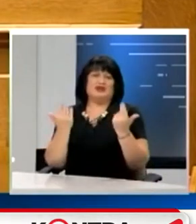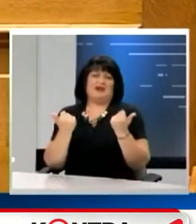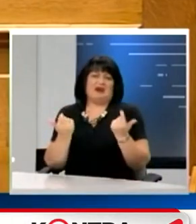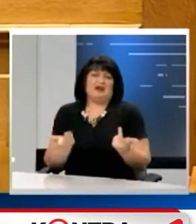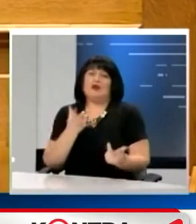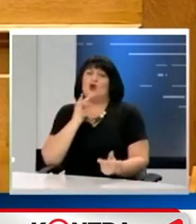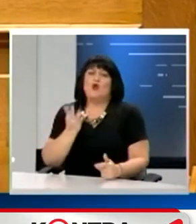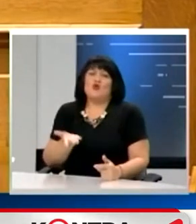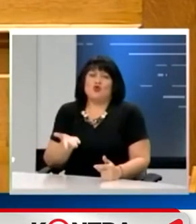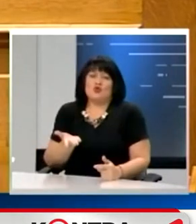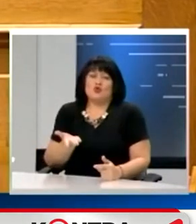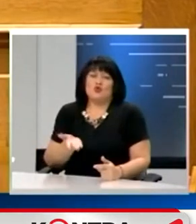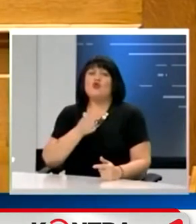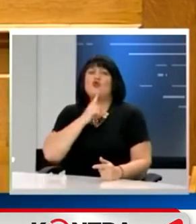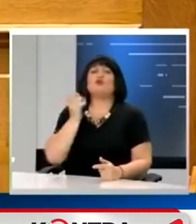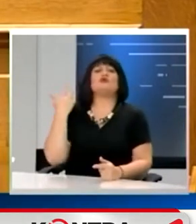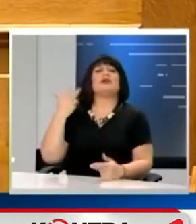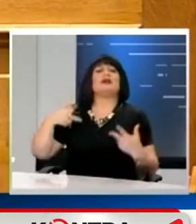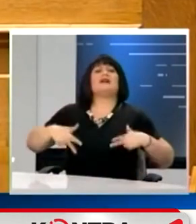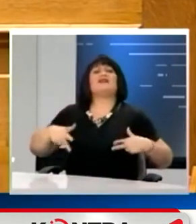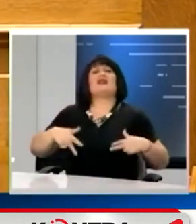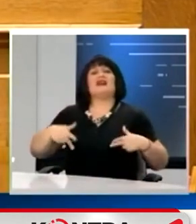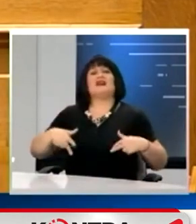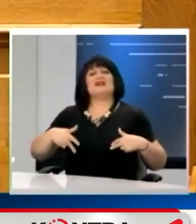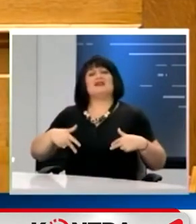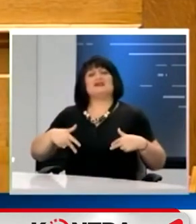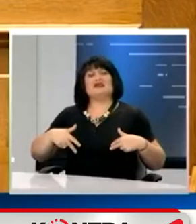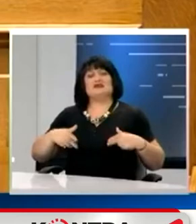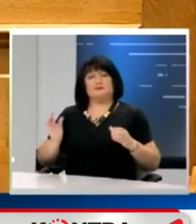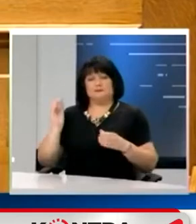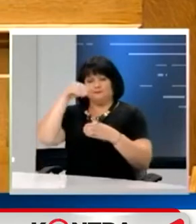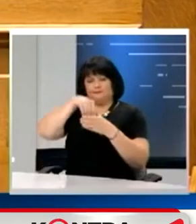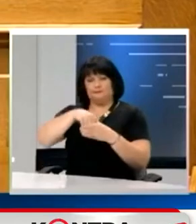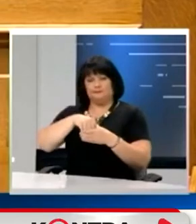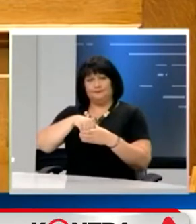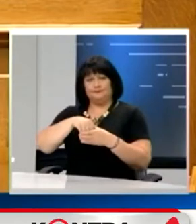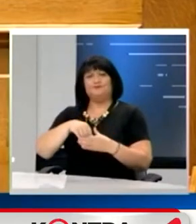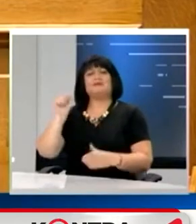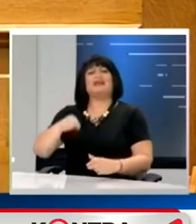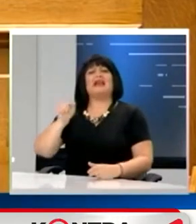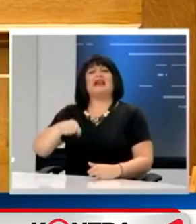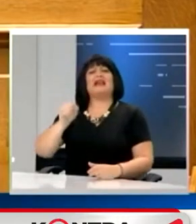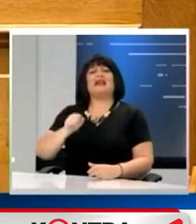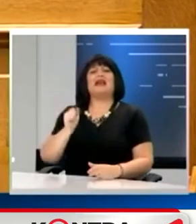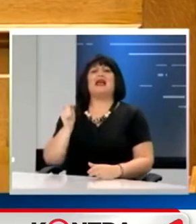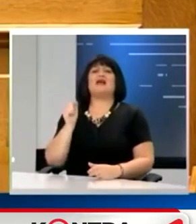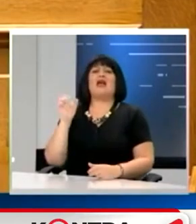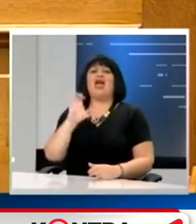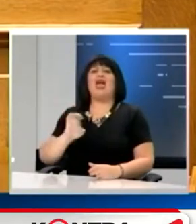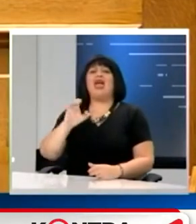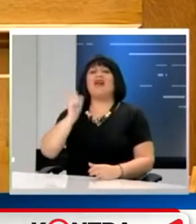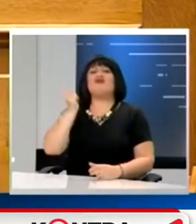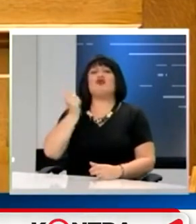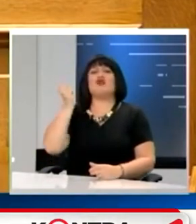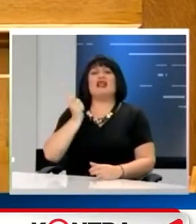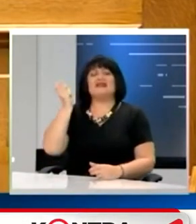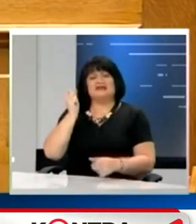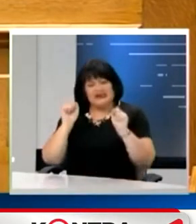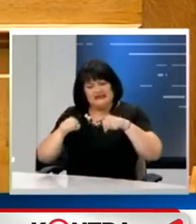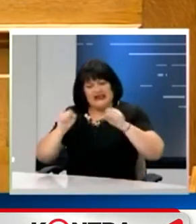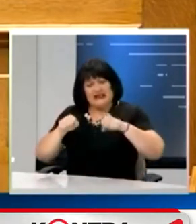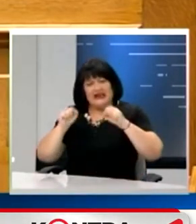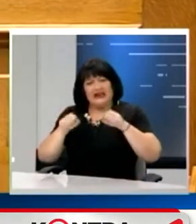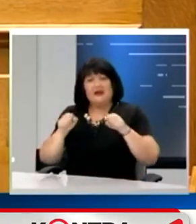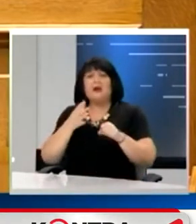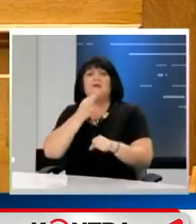τη στιγμή που, όπως και η προηγούμενη κυβέρνηση, είχετε ενταχθεί στο δόγμα του ναι σε όλα στους δανειστές, το οποίο ακυρώνει οποιαδήποτε